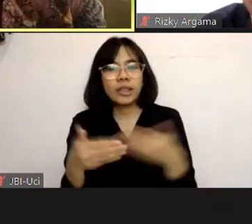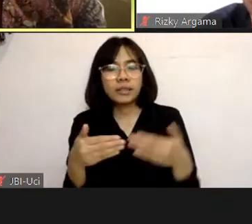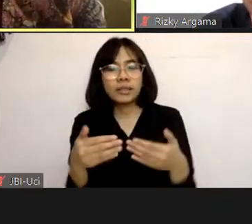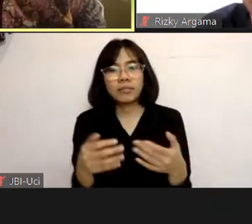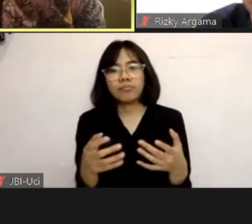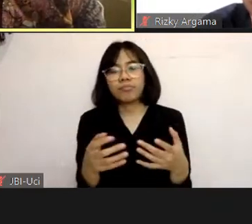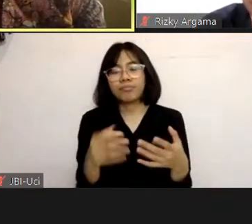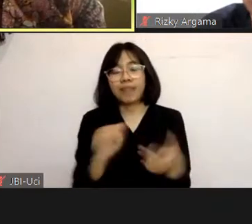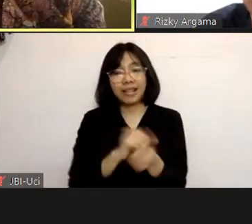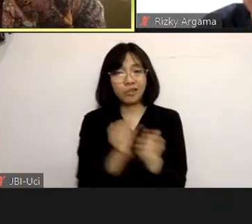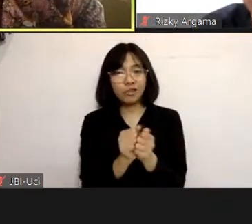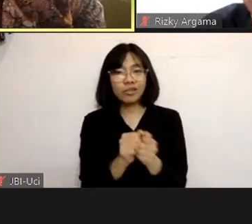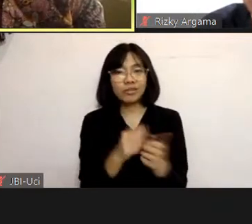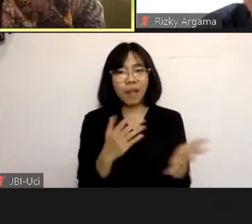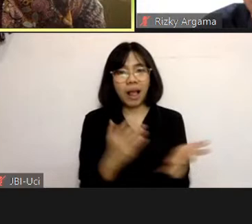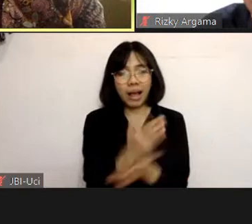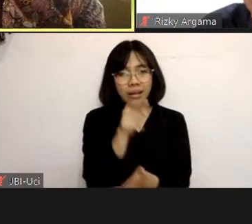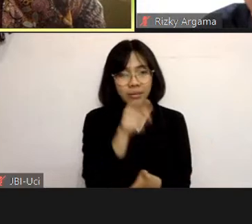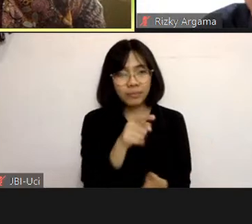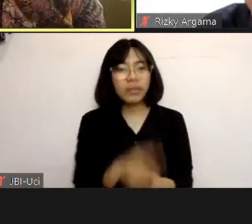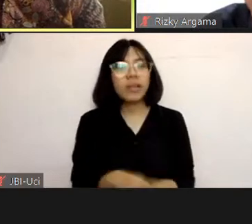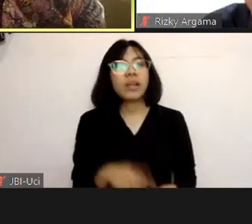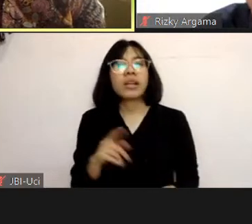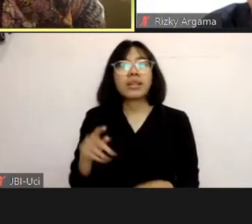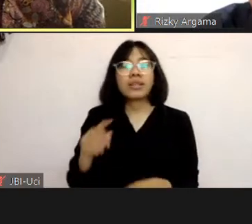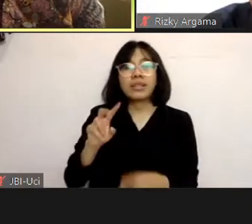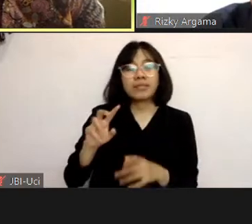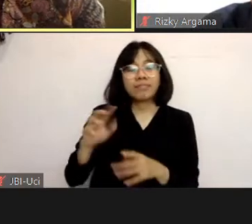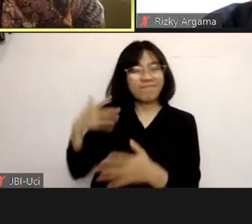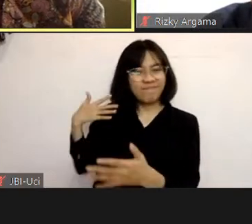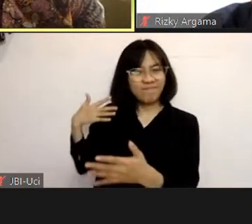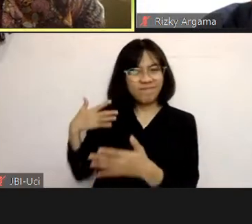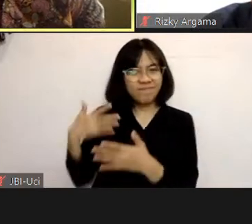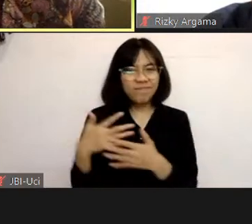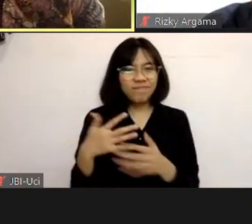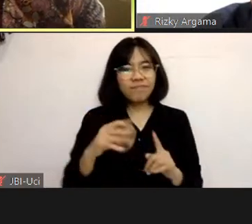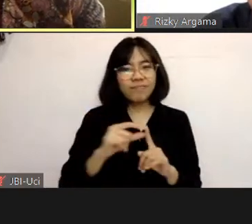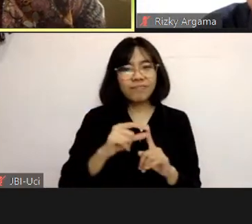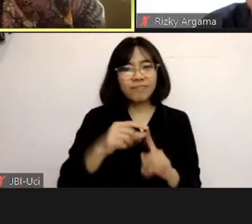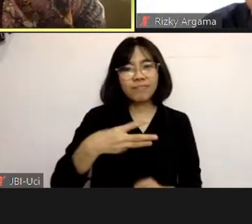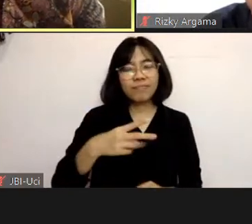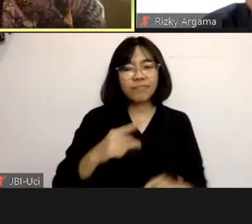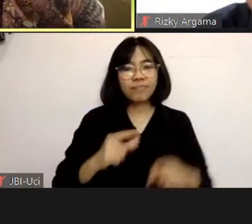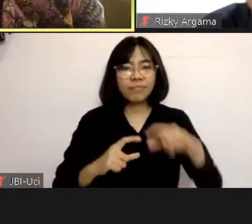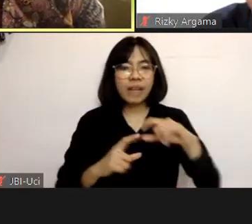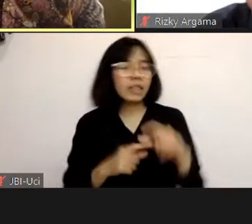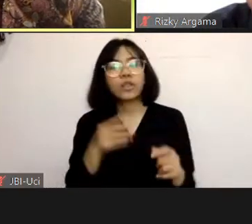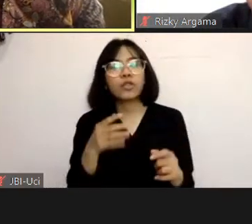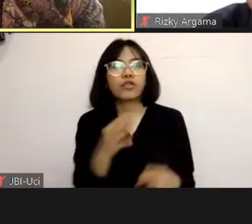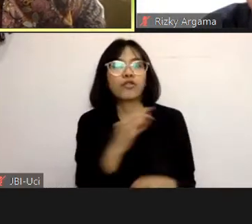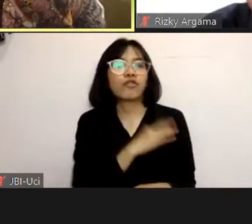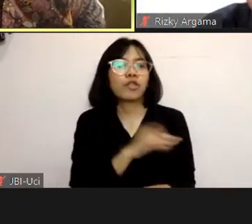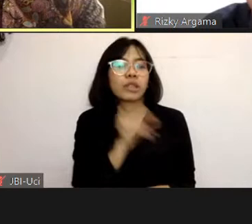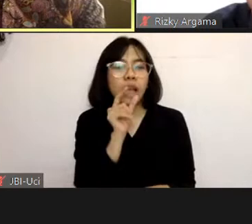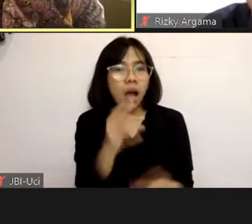Kasus-kasus terakhir misalnya memperlihatkan ketika pers berfungsi sebagai mekanisme kontrol dan